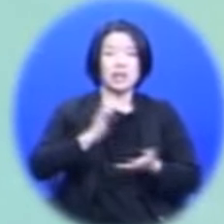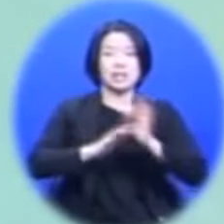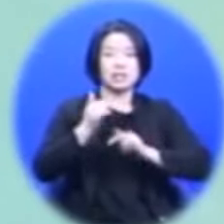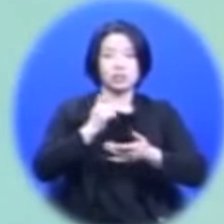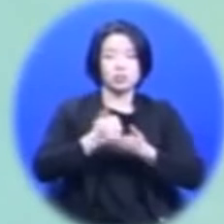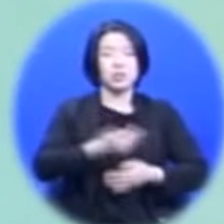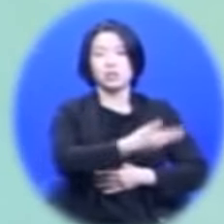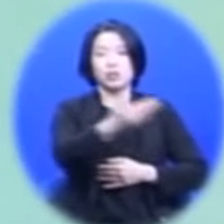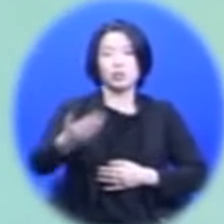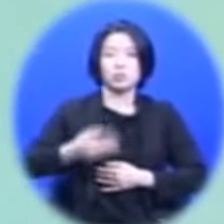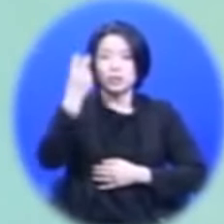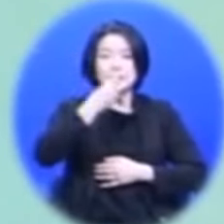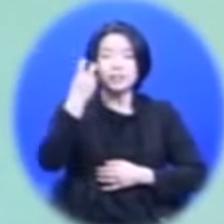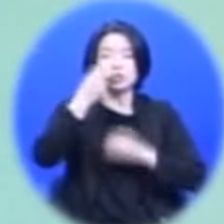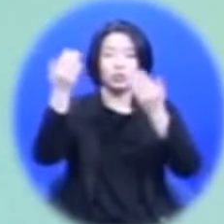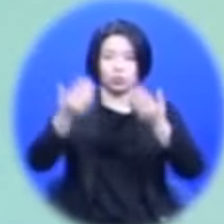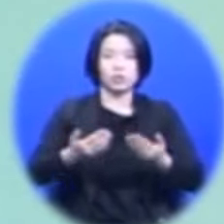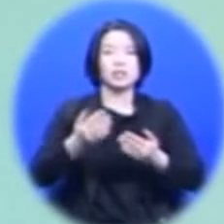지켜주시는 사람이시니까.